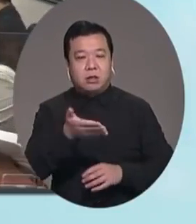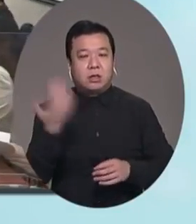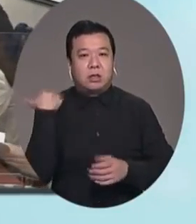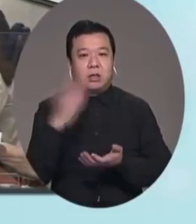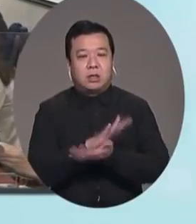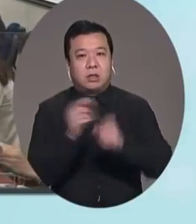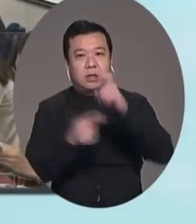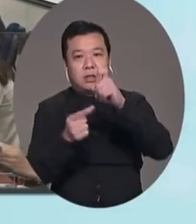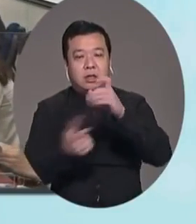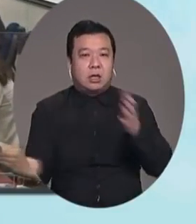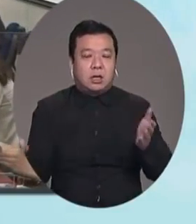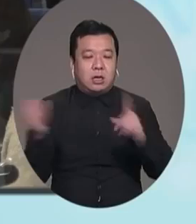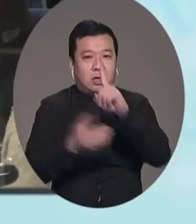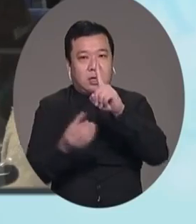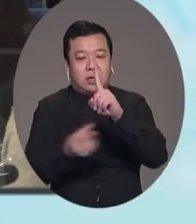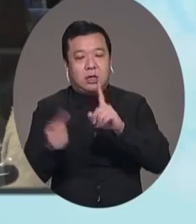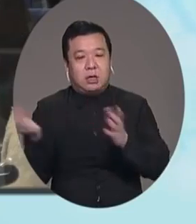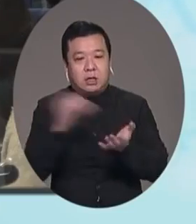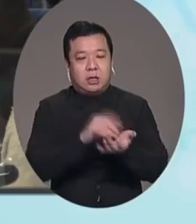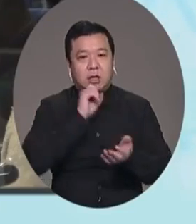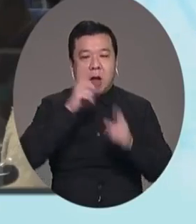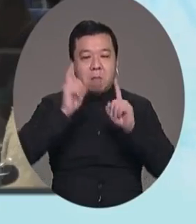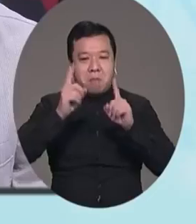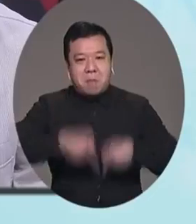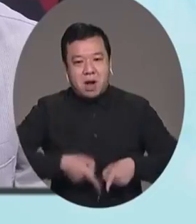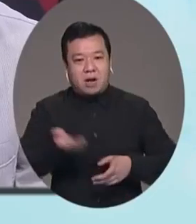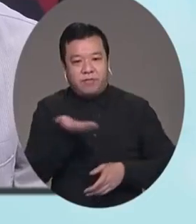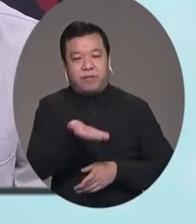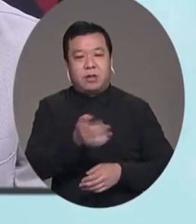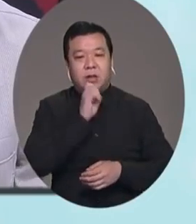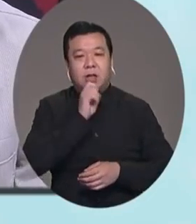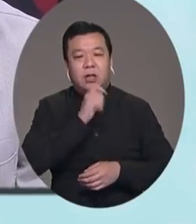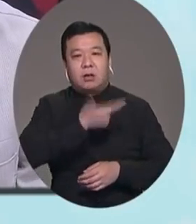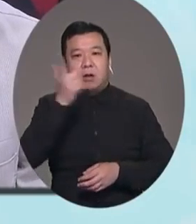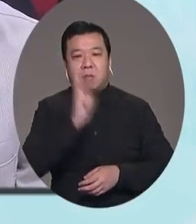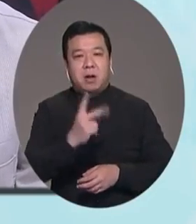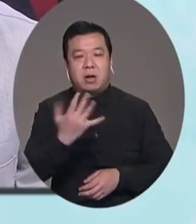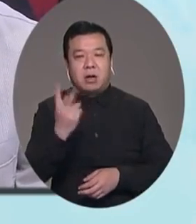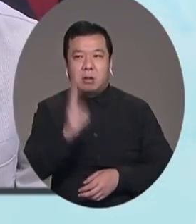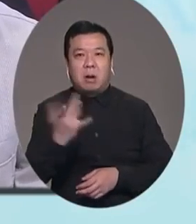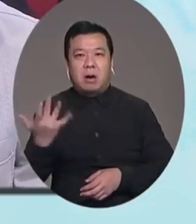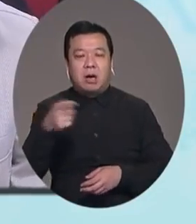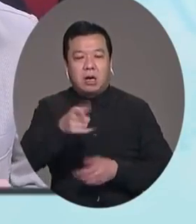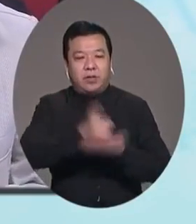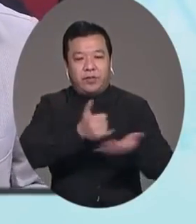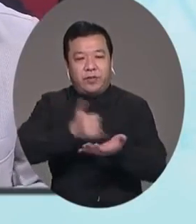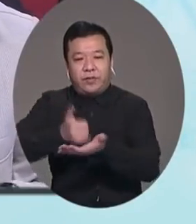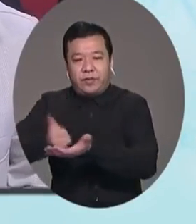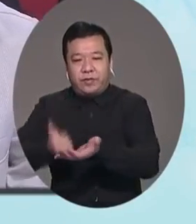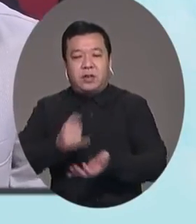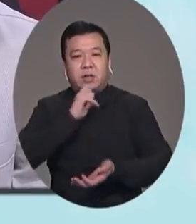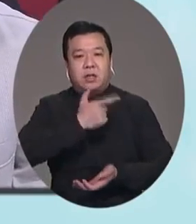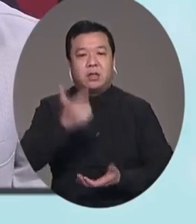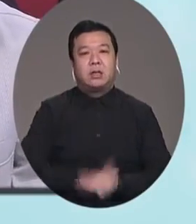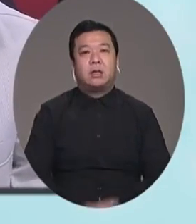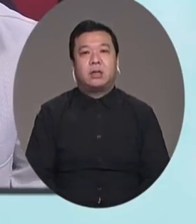1月上任開始計一共過80000元的薪津。連日來再有100多个民主派區議員辭職。香港電台記